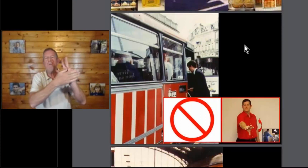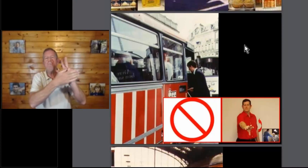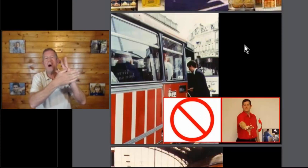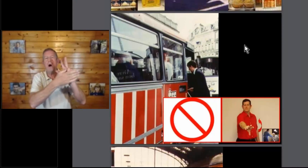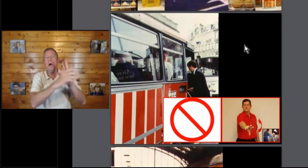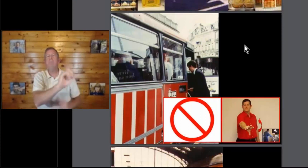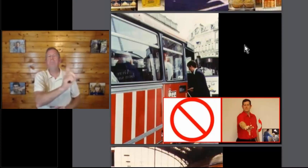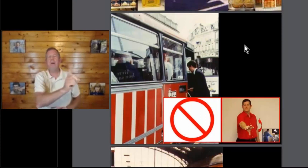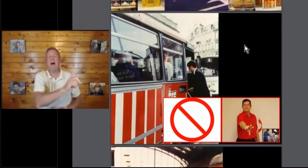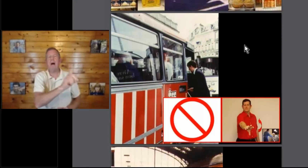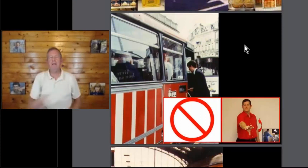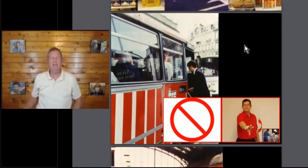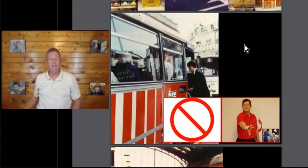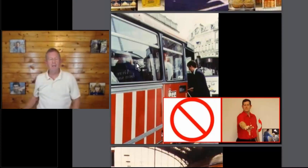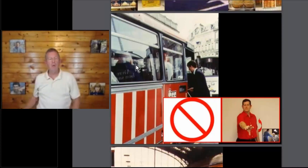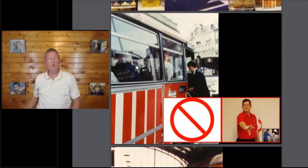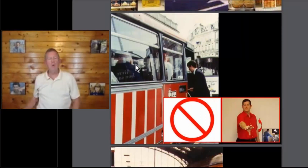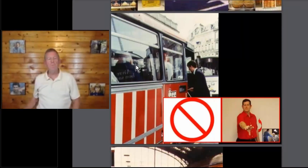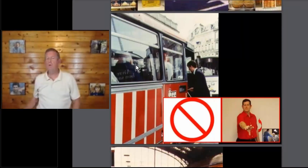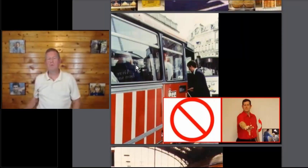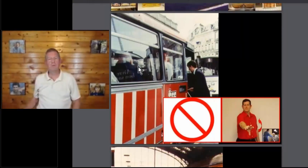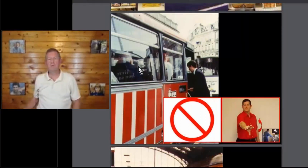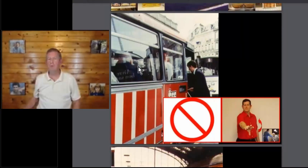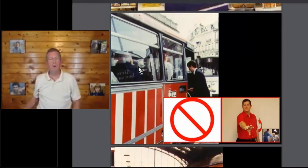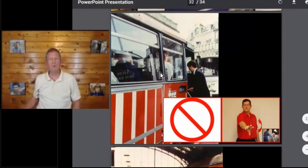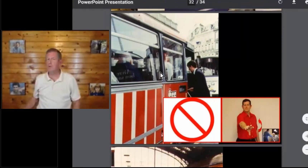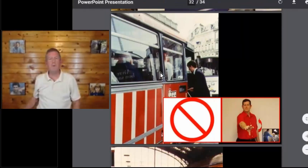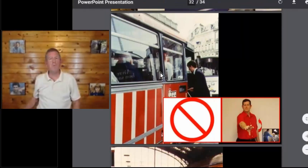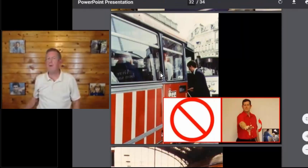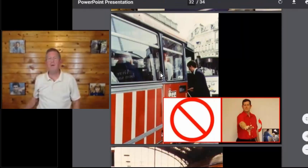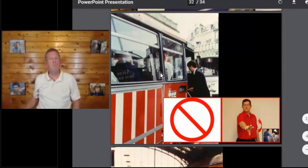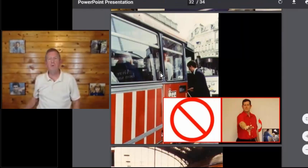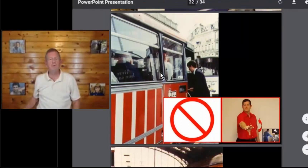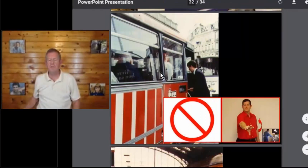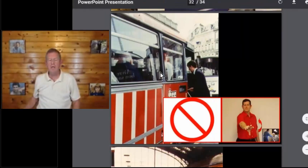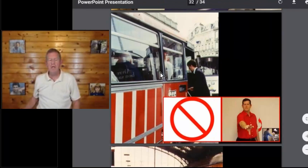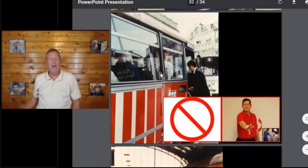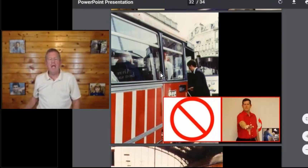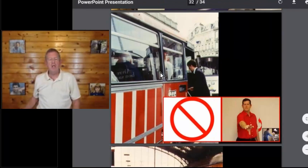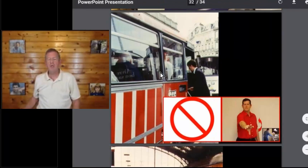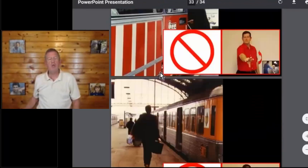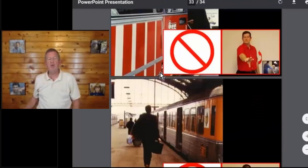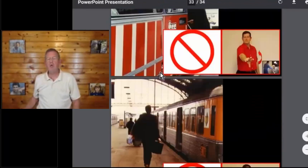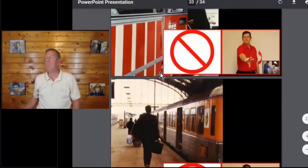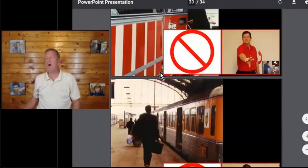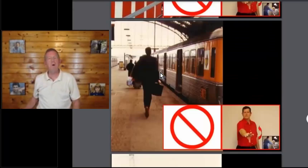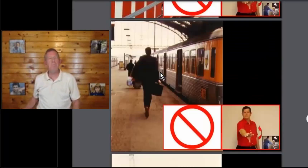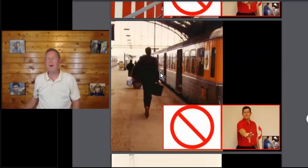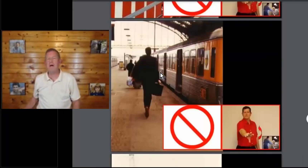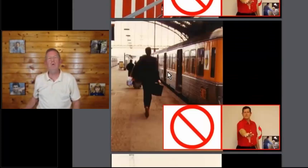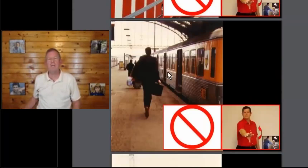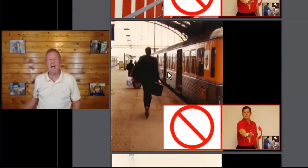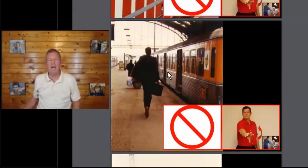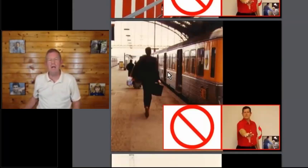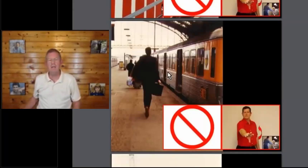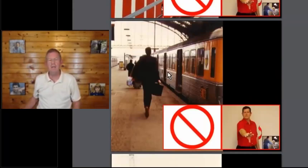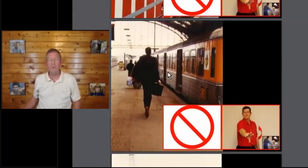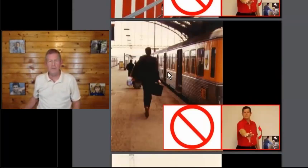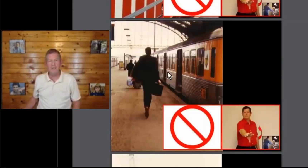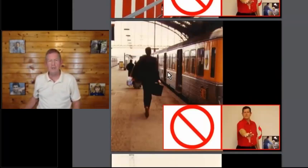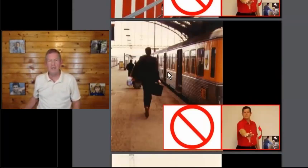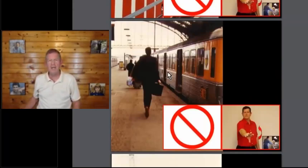je ne prends pas le bus. Non, je ne prends pas le bus. Et je ne prends pas le